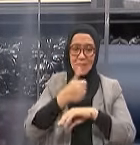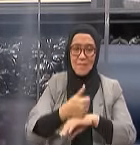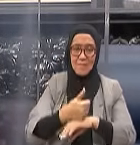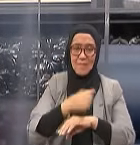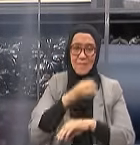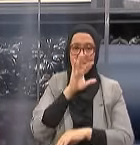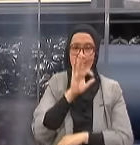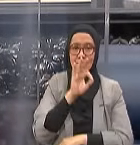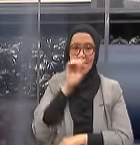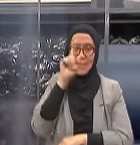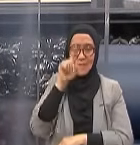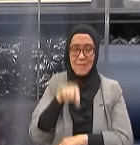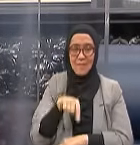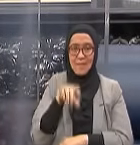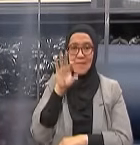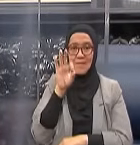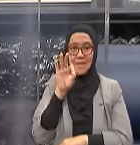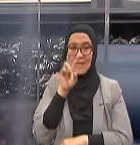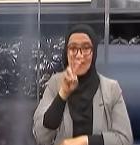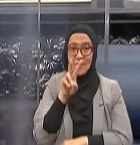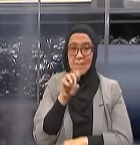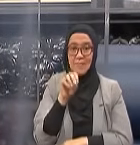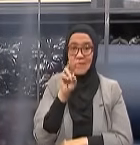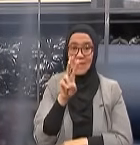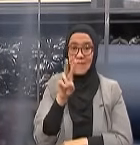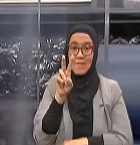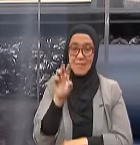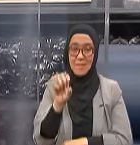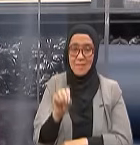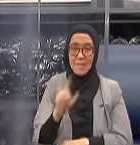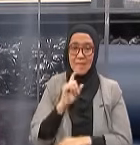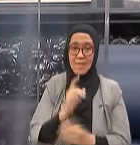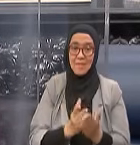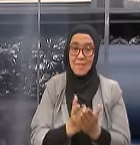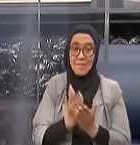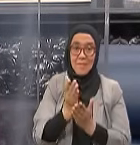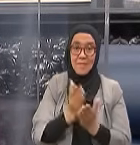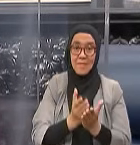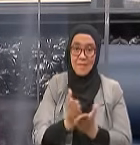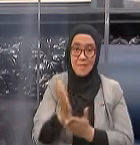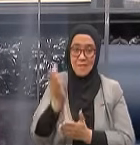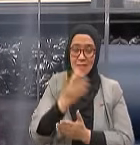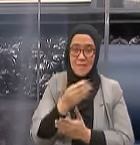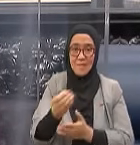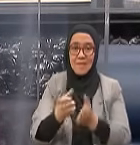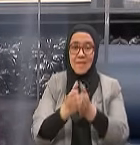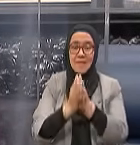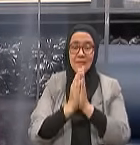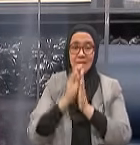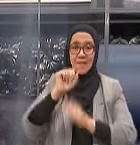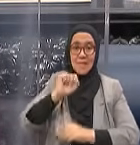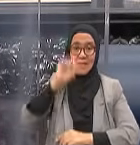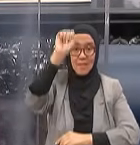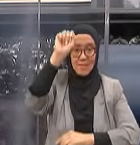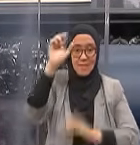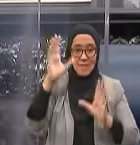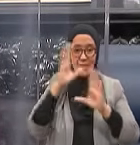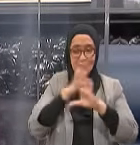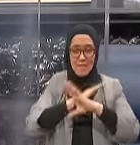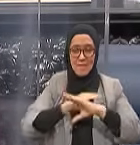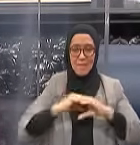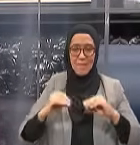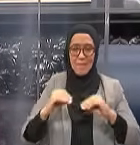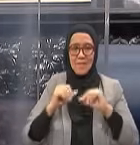Sep 2013 hack yang Cut boleh Sabah dan Serawak terus diteliti